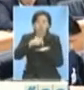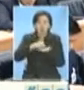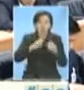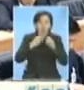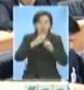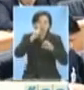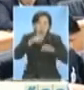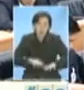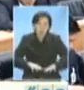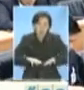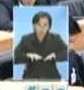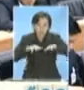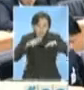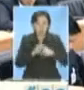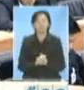ม